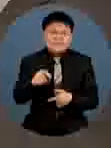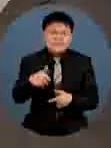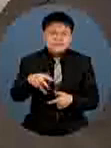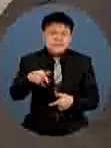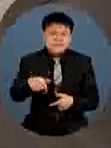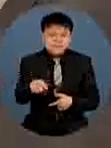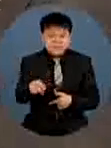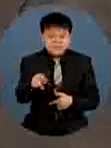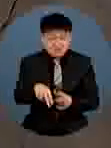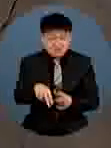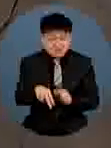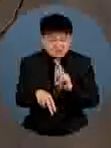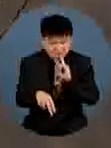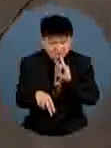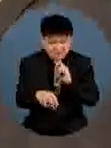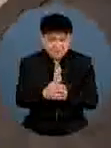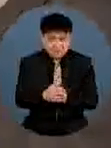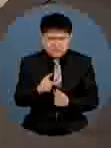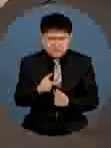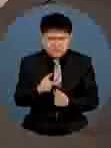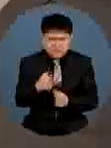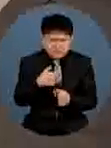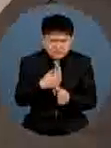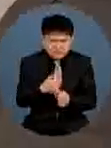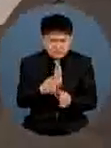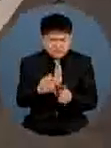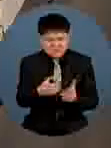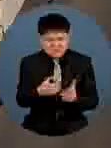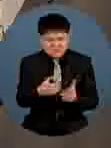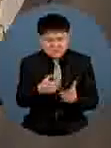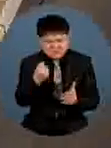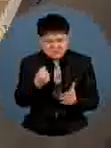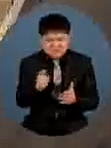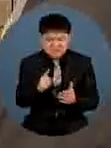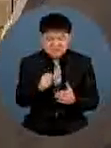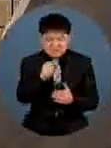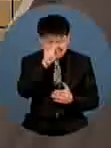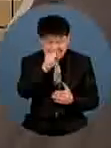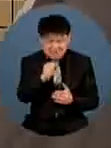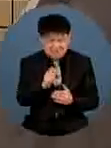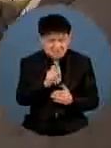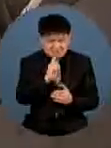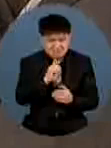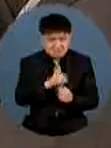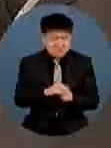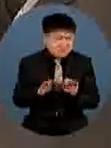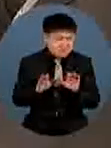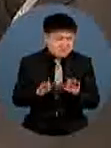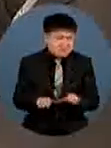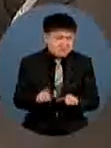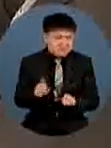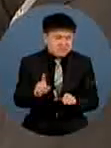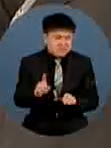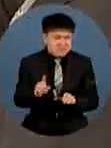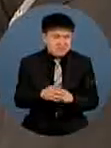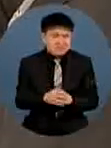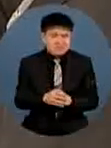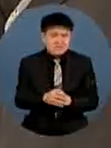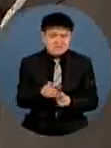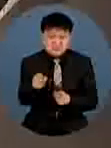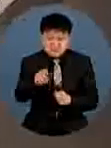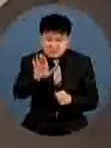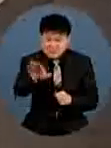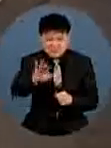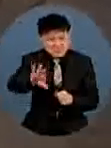되죠. 이렇게 해서. 네, 그래서 치중 가고 집을 내는 수가 워낙 좋은 수가 돼서 이건 지금 석점이 떨어져 나간 건 논외가